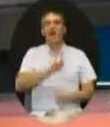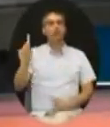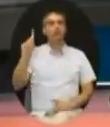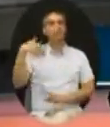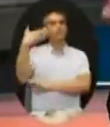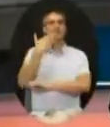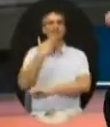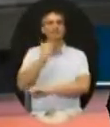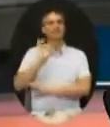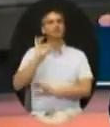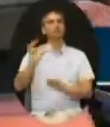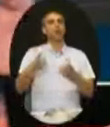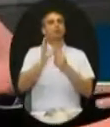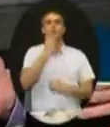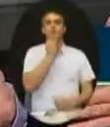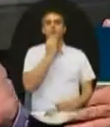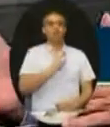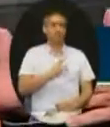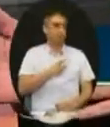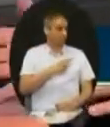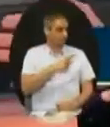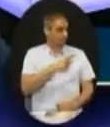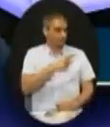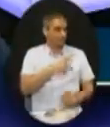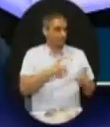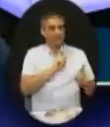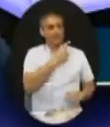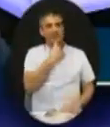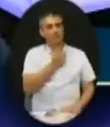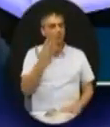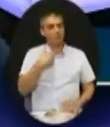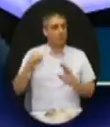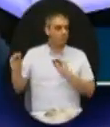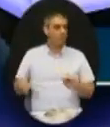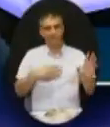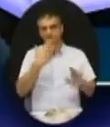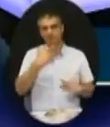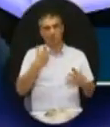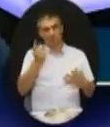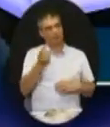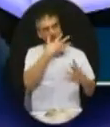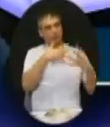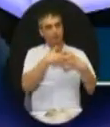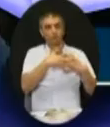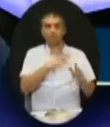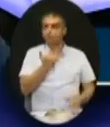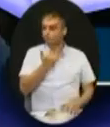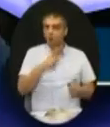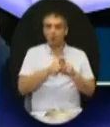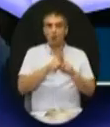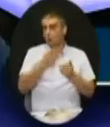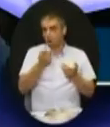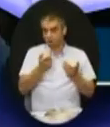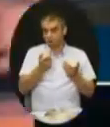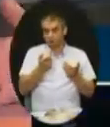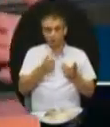של מדינת ישראל כמדינה, אתה יודעים. אותם אלה שאמרו, בוא נעביר את ישראל למשל, למשל, או אותם